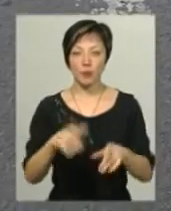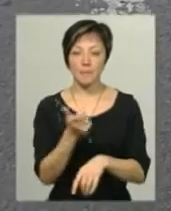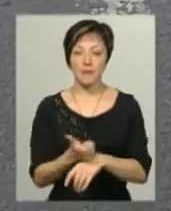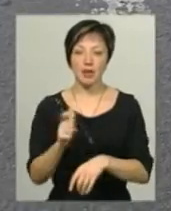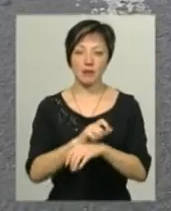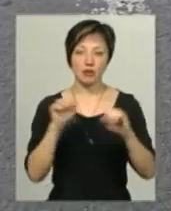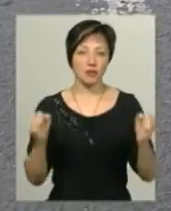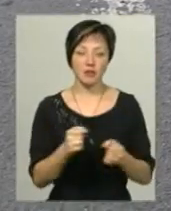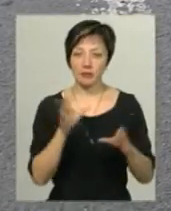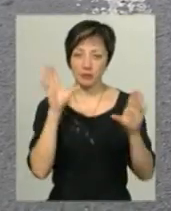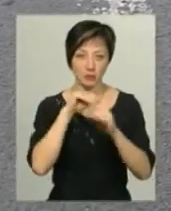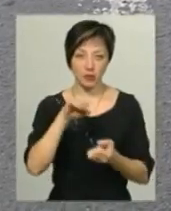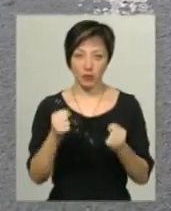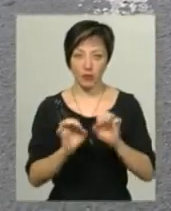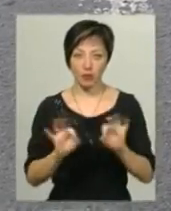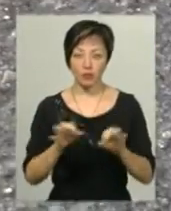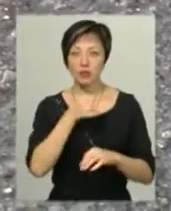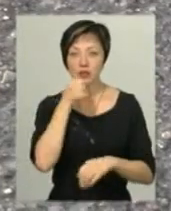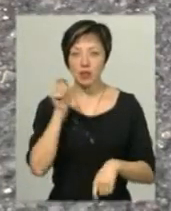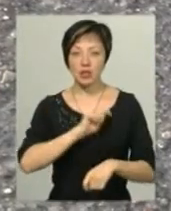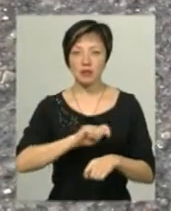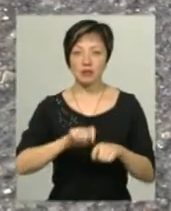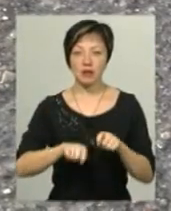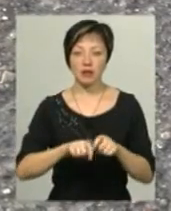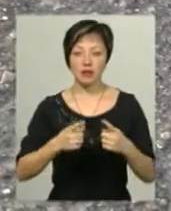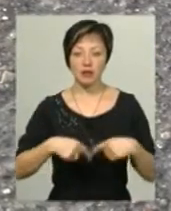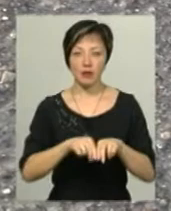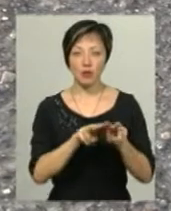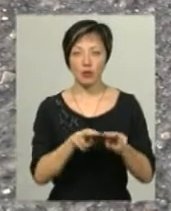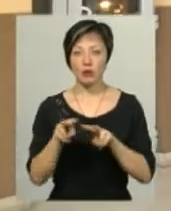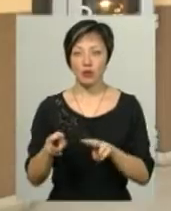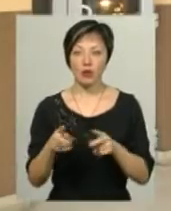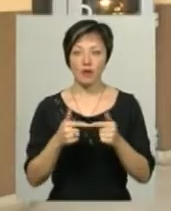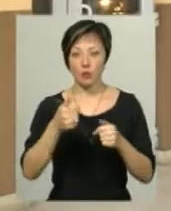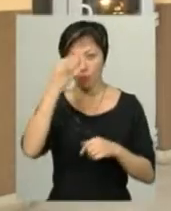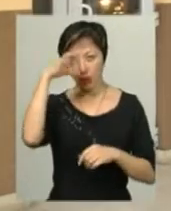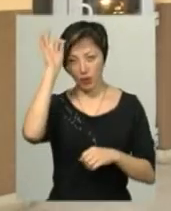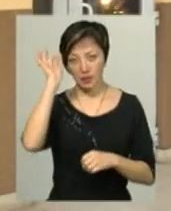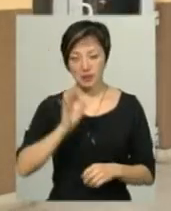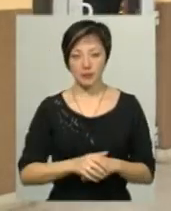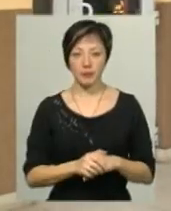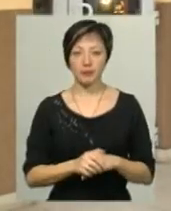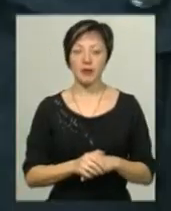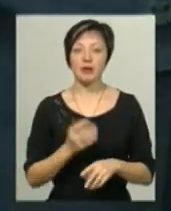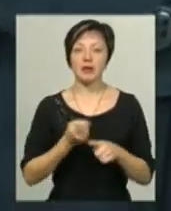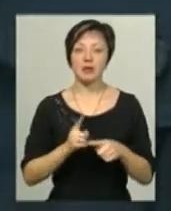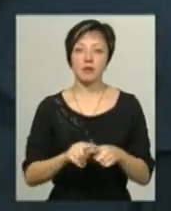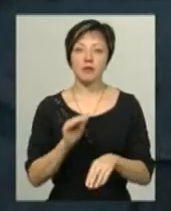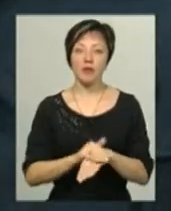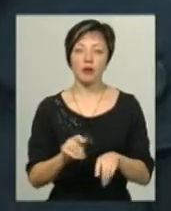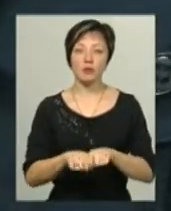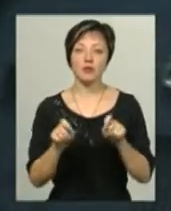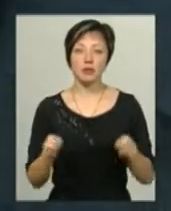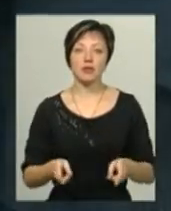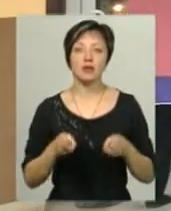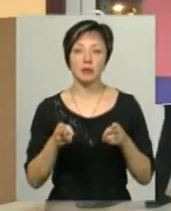швидкість та не впорався з керуванням, розповідає старший інспектор відділу моніторингу Хмельницького відділку поліції Людмила Берестовська. За даним фактом відкрите